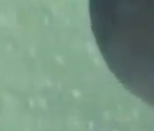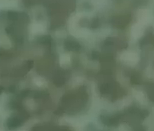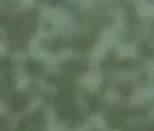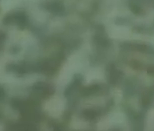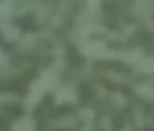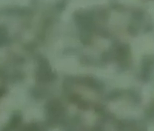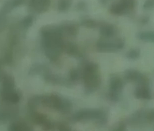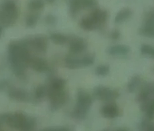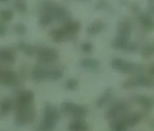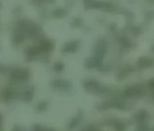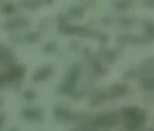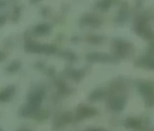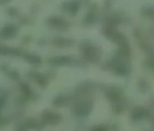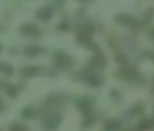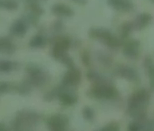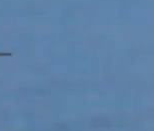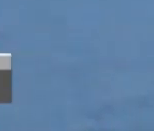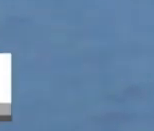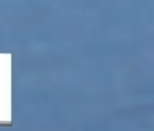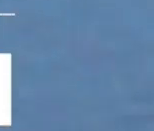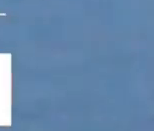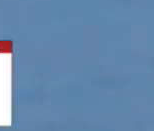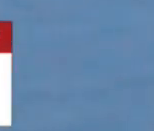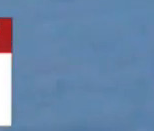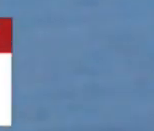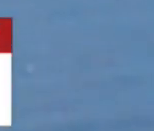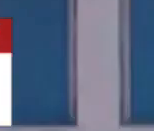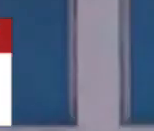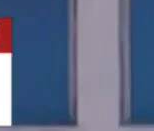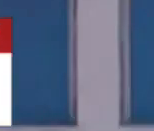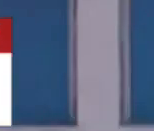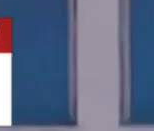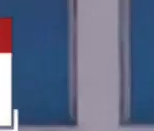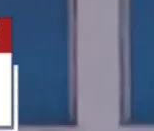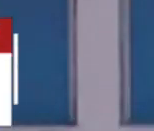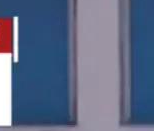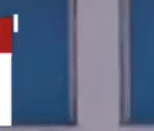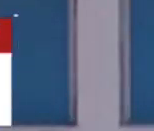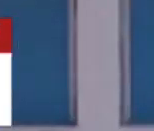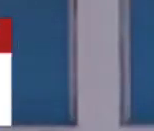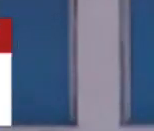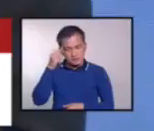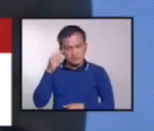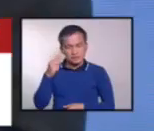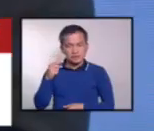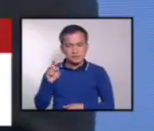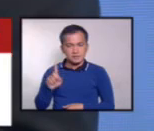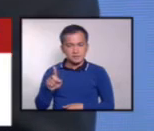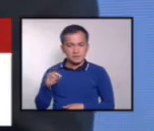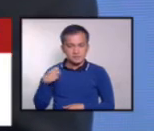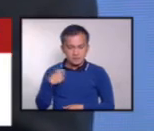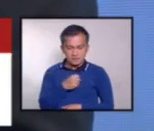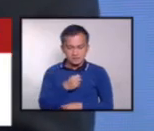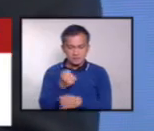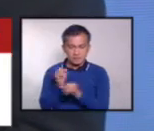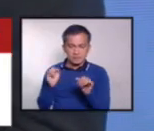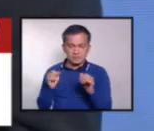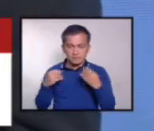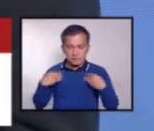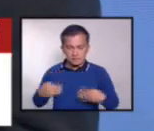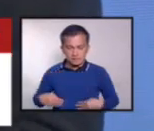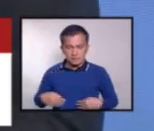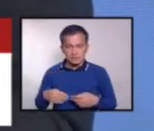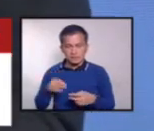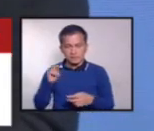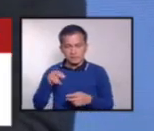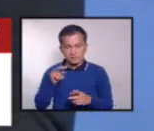yung pangmalawakang relasyon sa China. I think yung Senate is an independent body. Kailangan yan tingnan